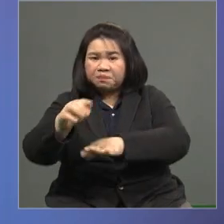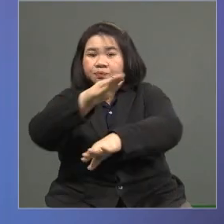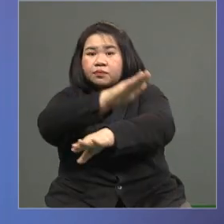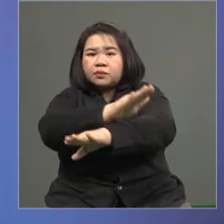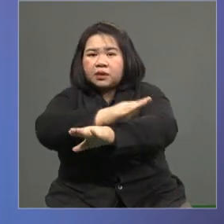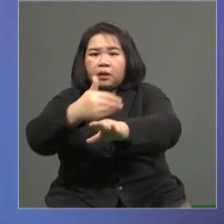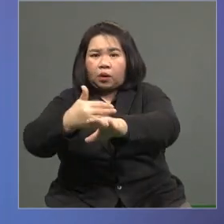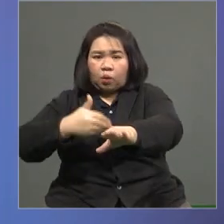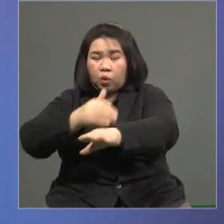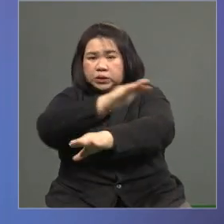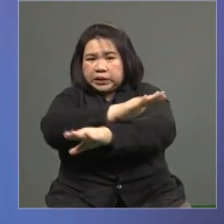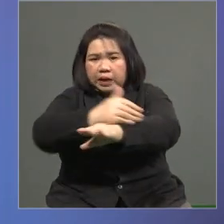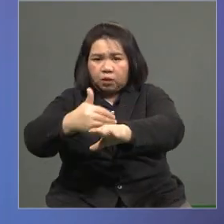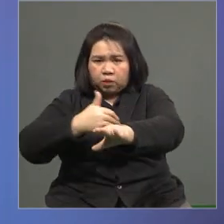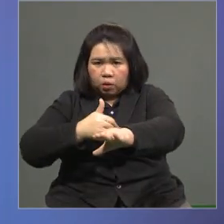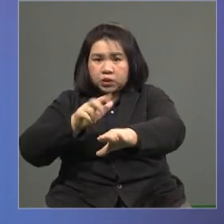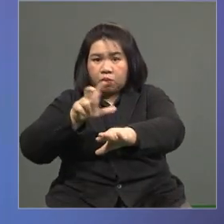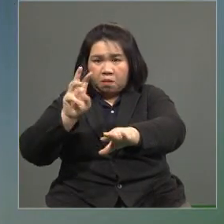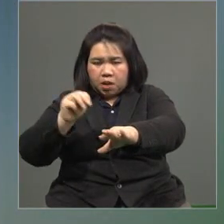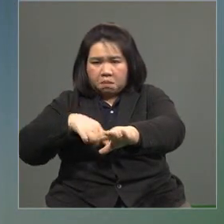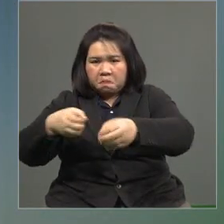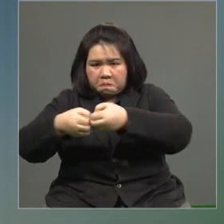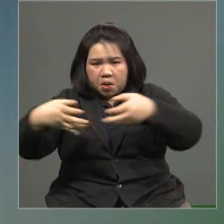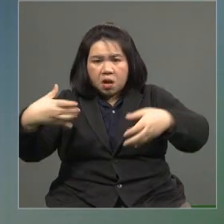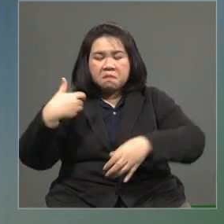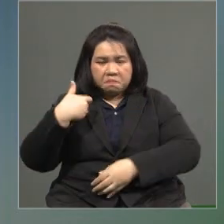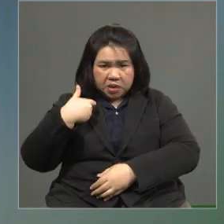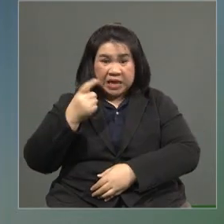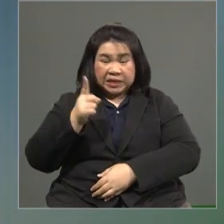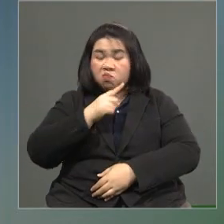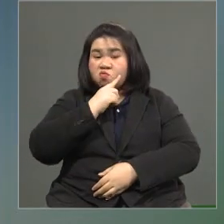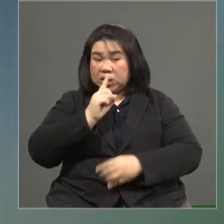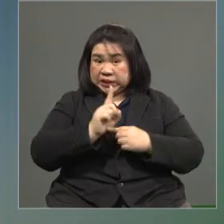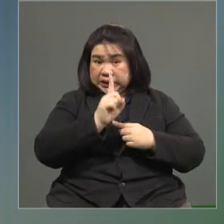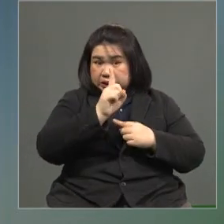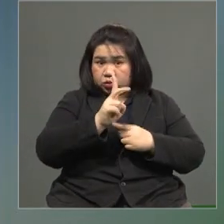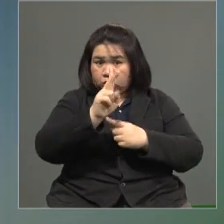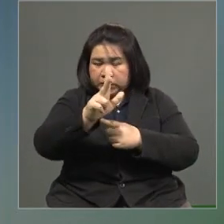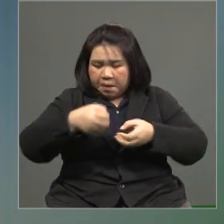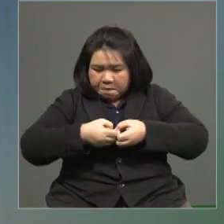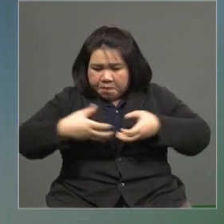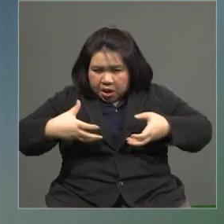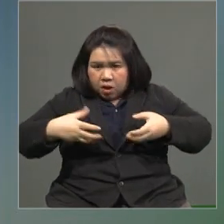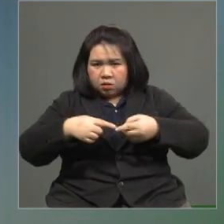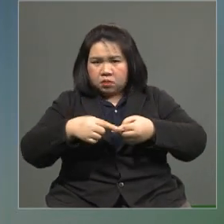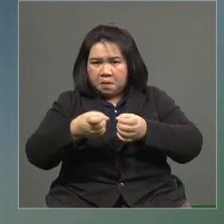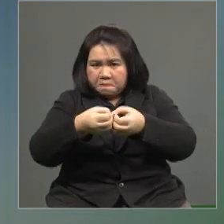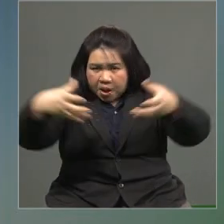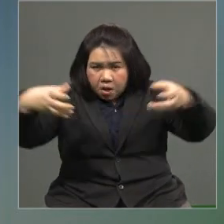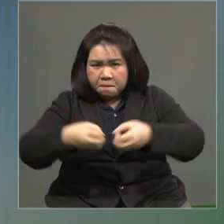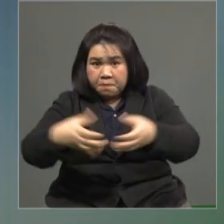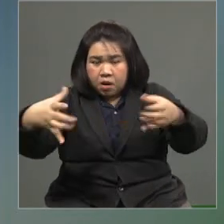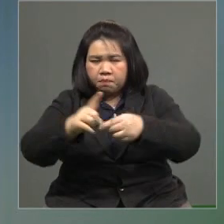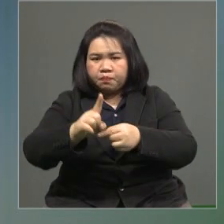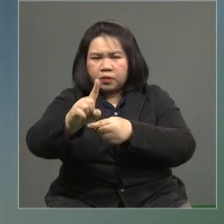ฮูตทูวอประมาณ 300เมตโดยเกิดระเบิดหลังจากที่ลูกที่ 1-3ประมาณ 10นาทีเบื้องต้นนะครับยังไม่มี